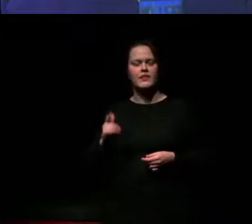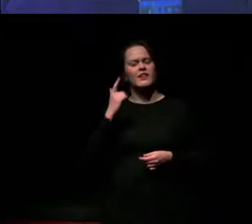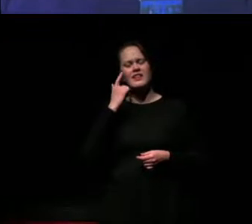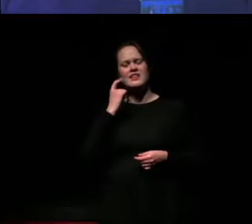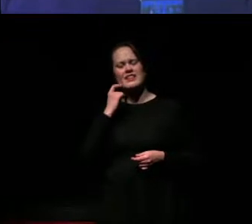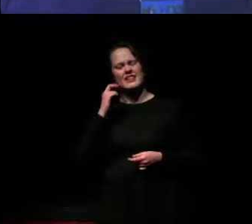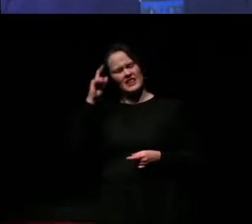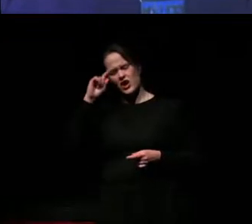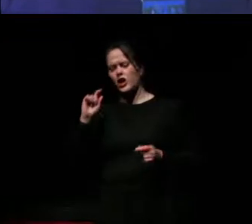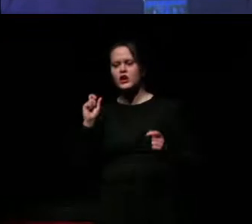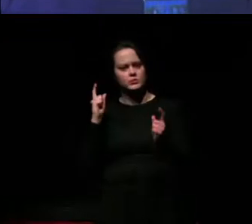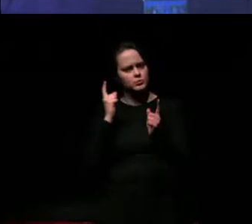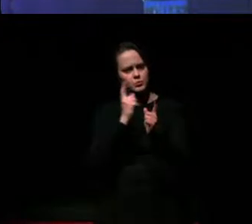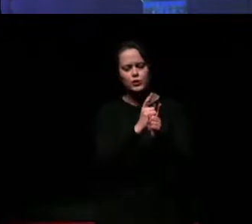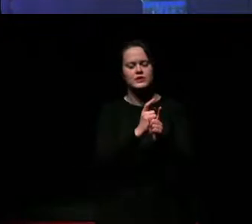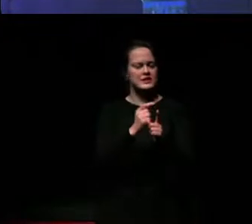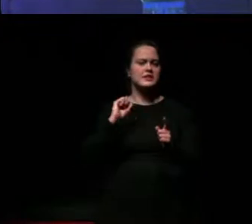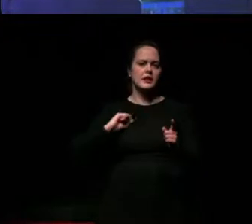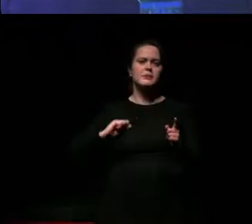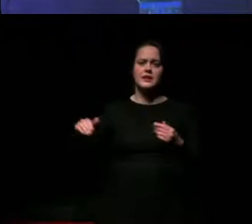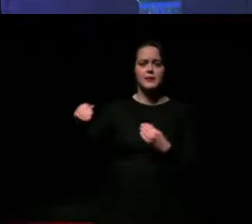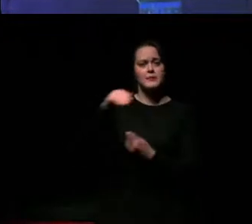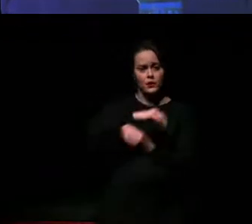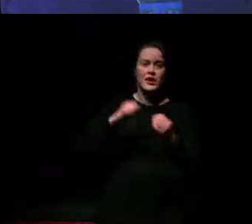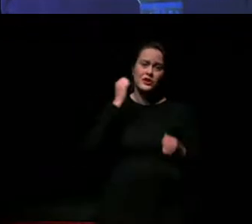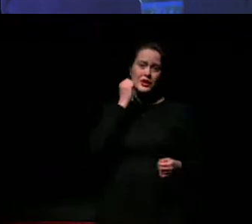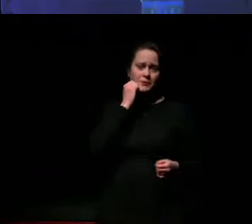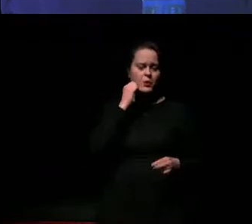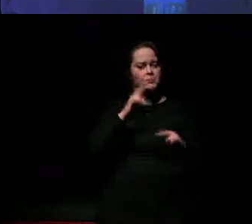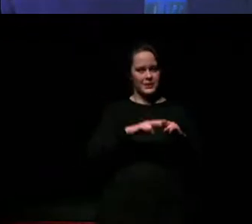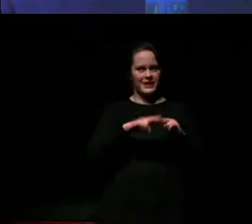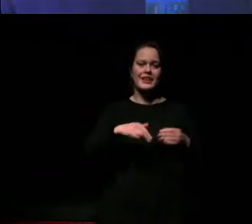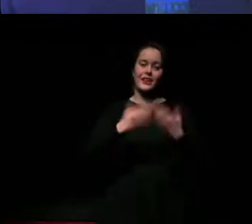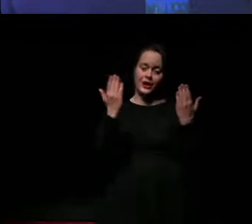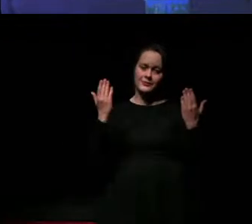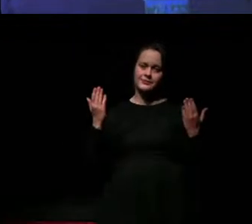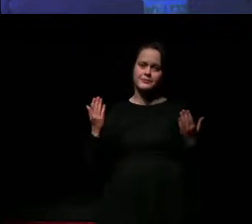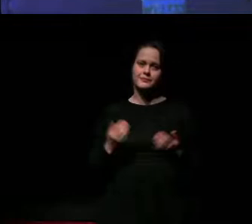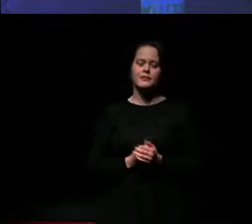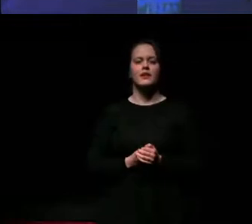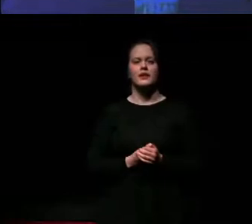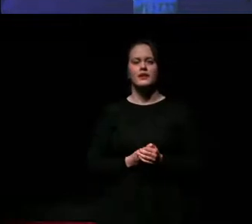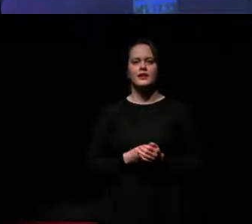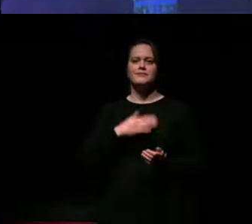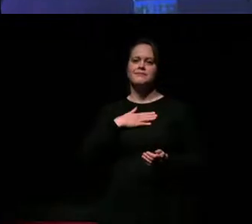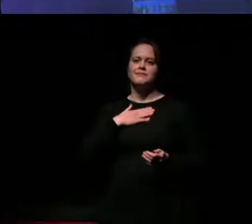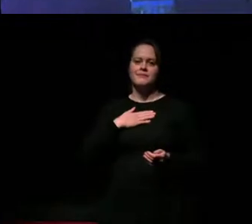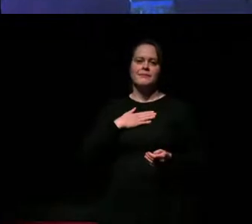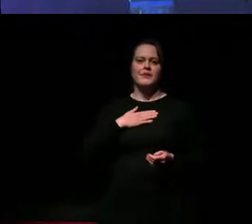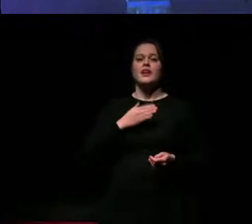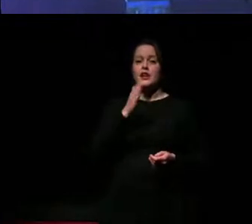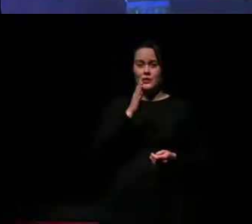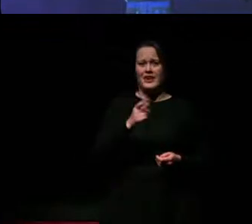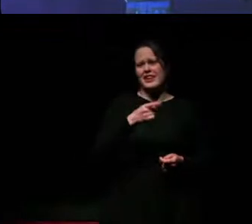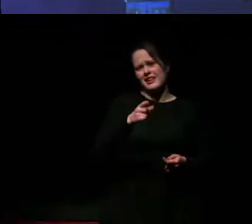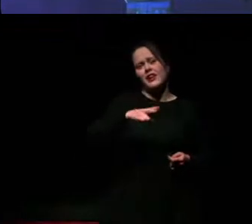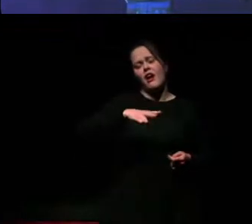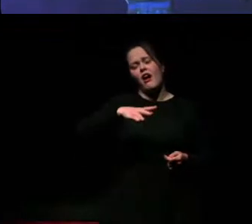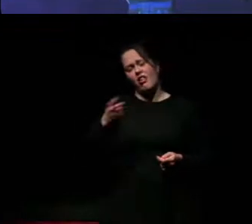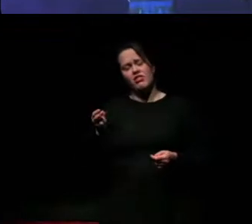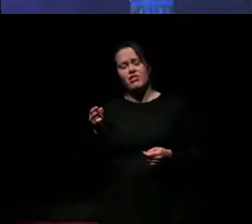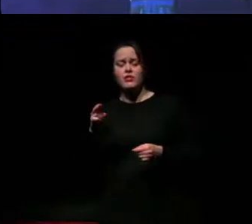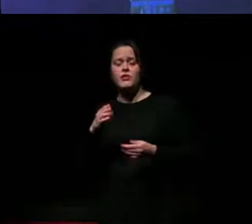det, sammen med det samiske miljøet i Trondheim og markere dagen. Jeg skulle gjerne ha gratulert dere på en annen måte enn gjennom